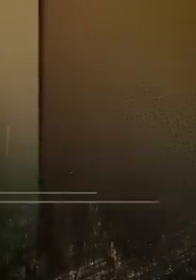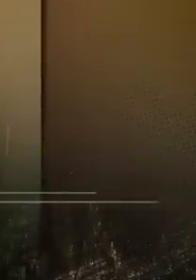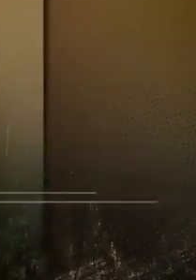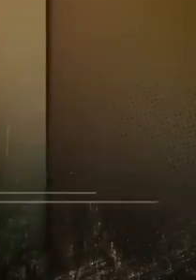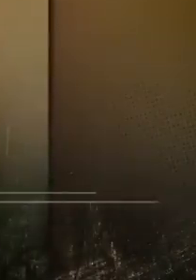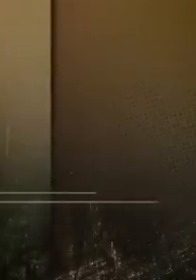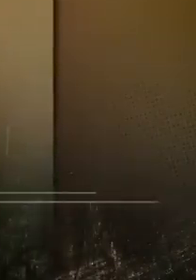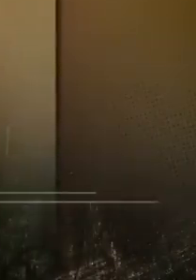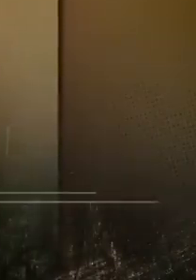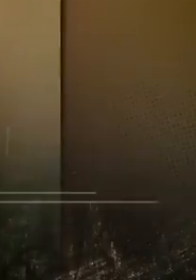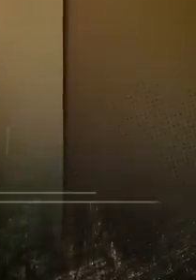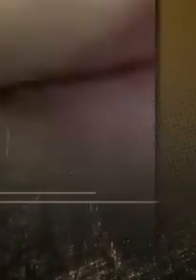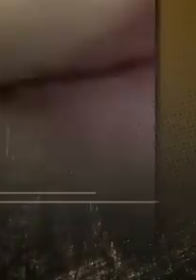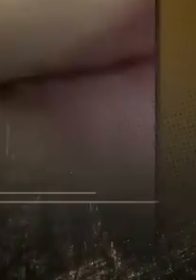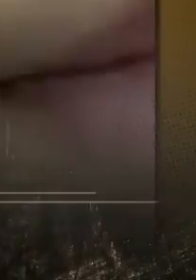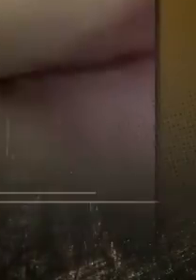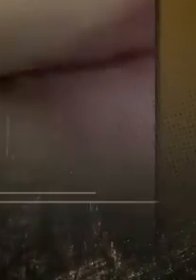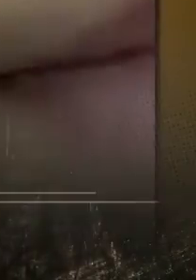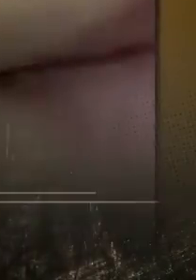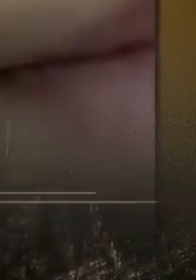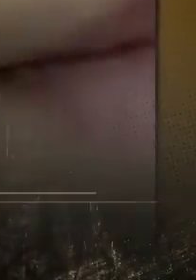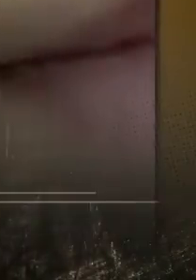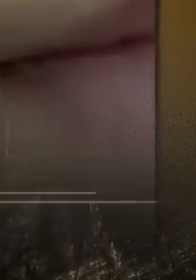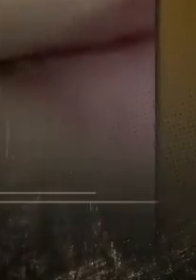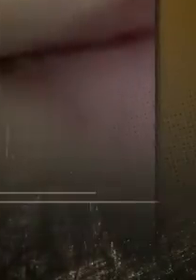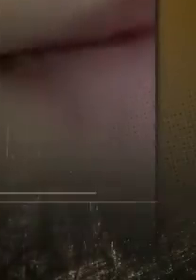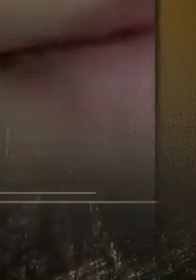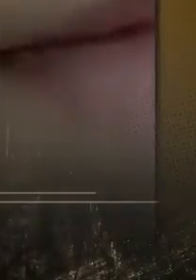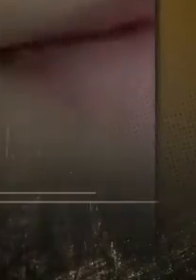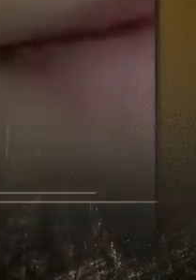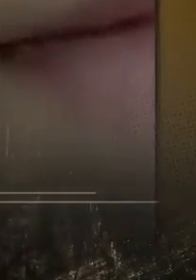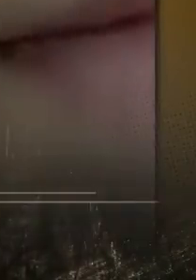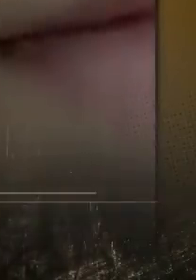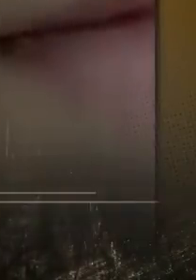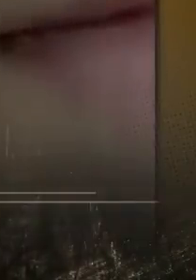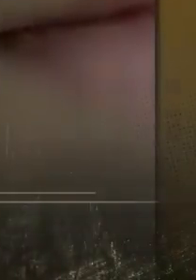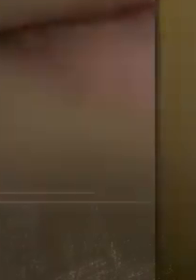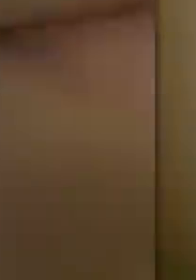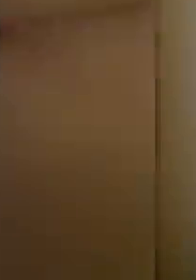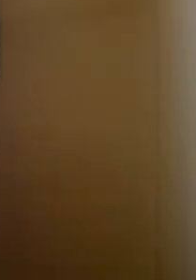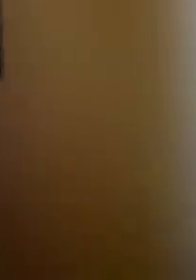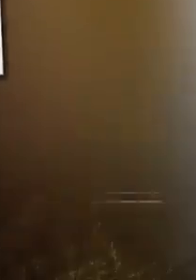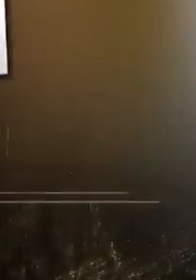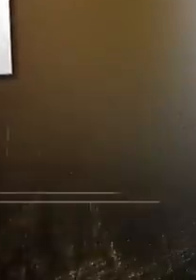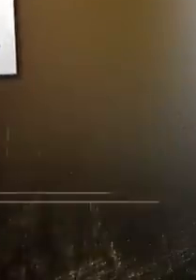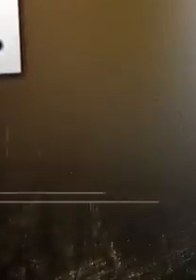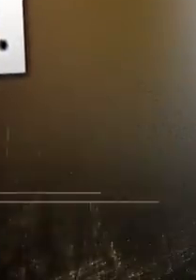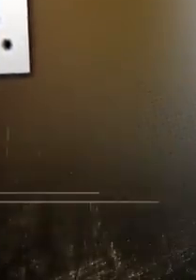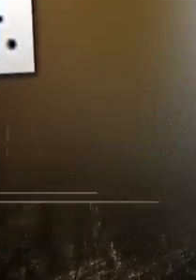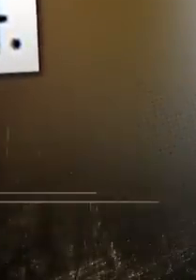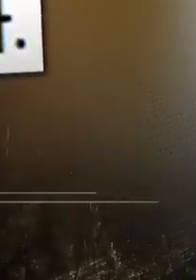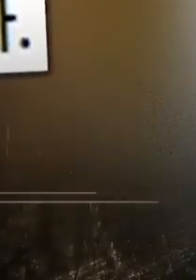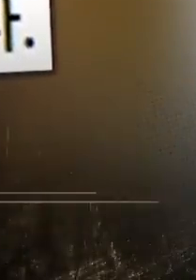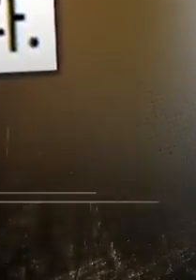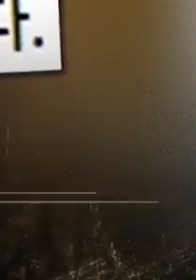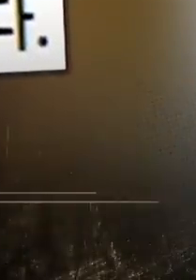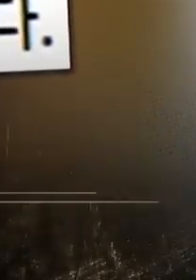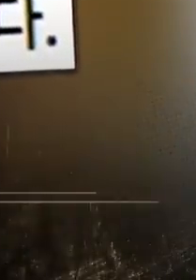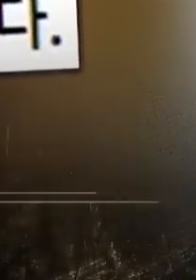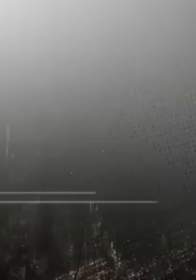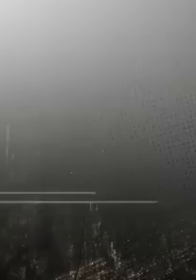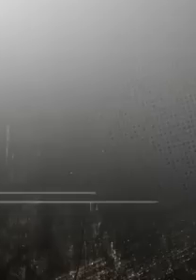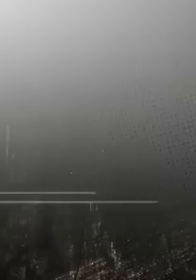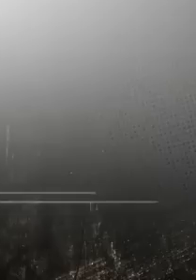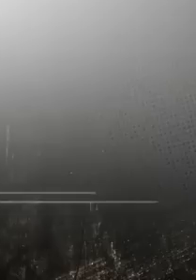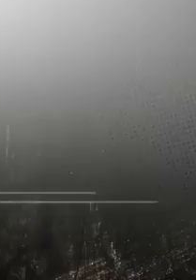20대 초반의 여성이 일면식도 없는 사람들에게 무차별 폭행을 당했다는 주장이 나왔습니다 여성의 아버지는 한 인터넷